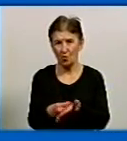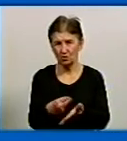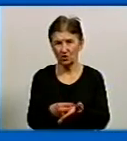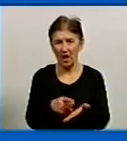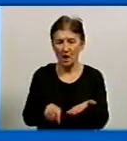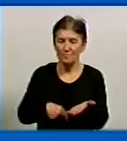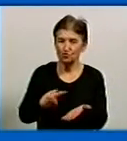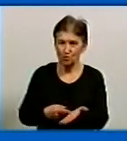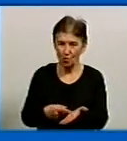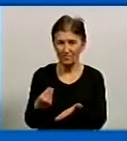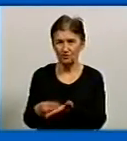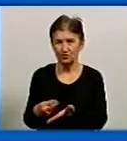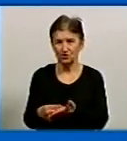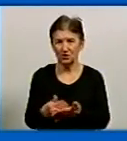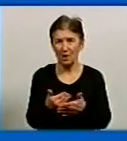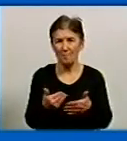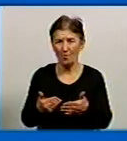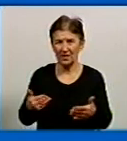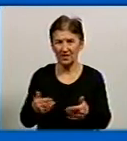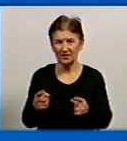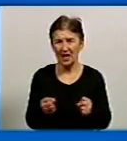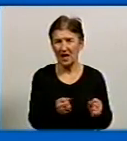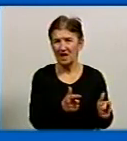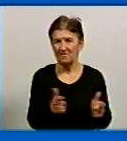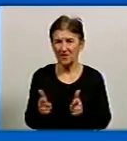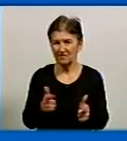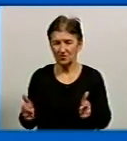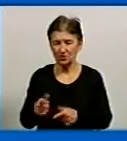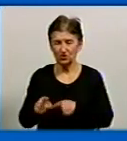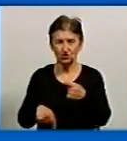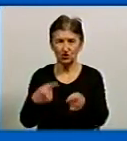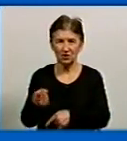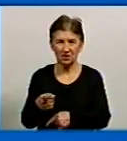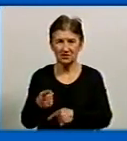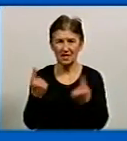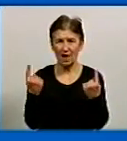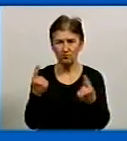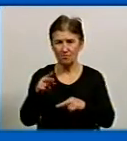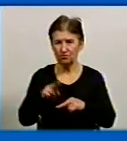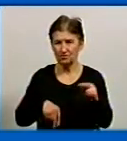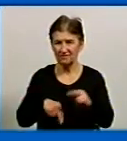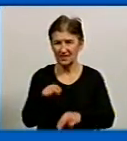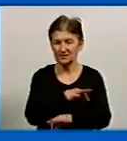міського бюджету, попередньо виготовивши через управління КАБ-будівництва